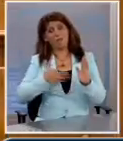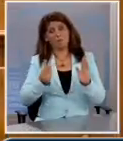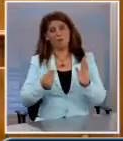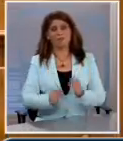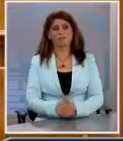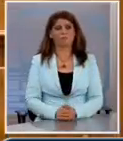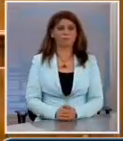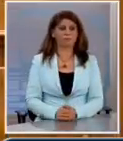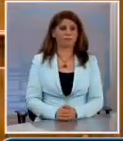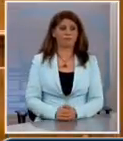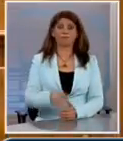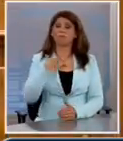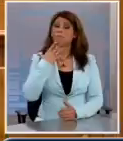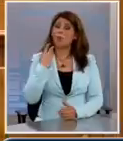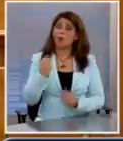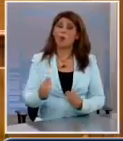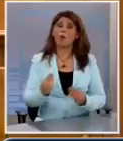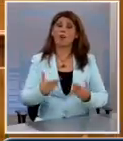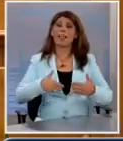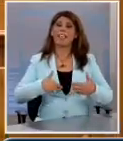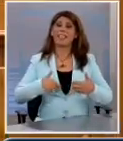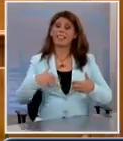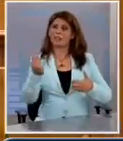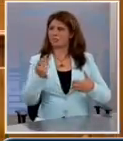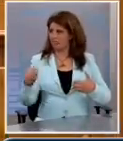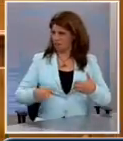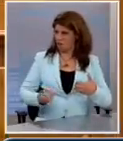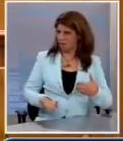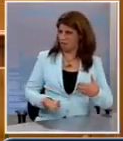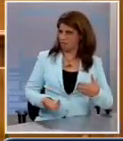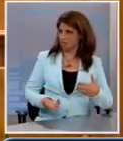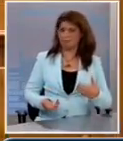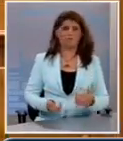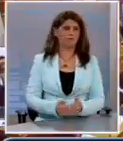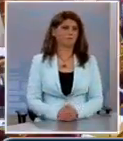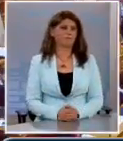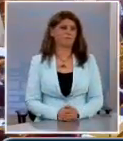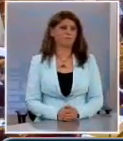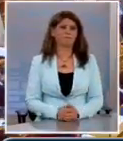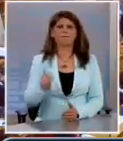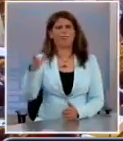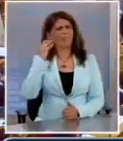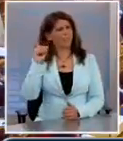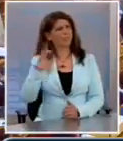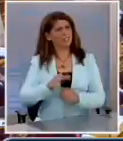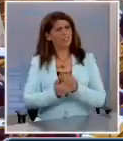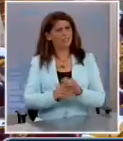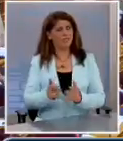ακόμα ωραία γελιογραφία του, σας ενοχλεί βλέπω. Ακούστε το όμως, έχει ενδιαφέρον.